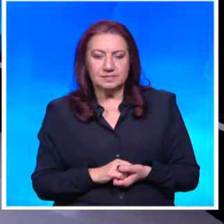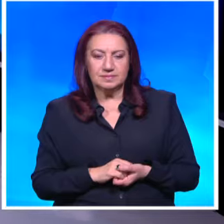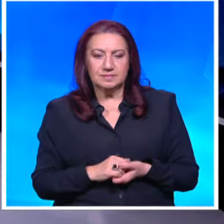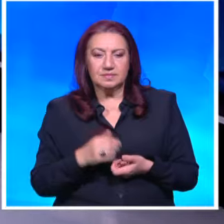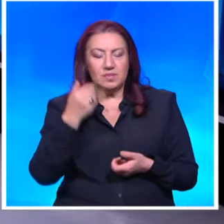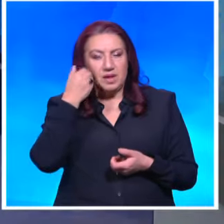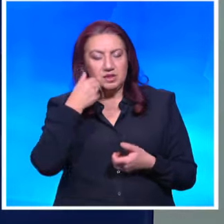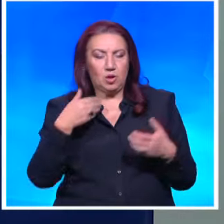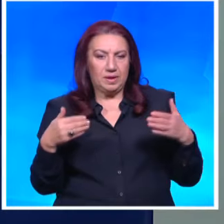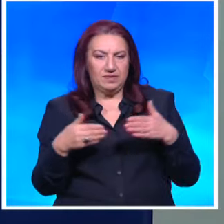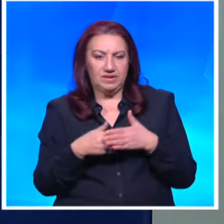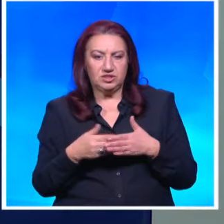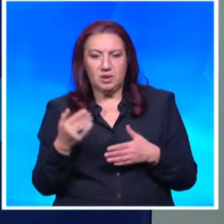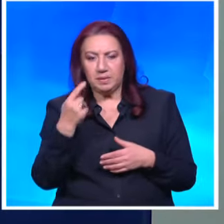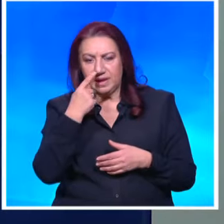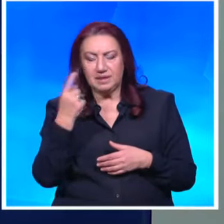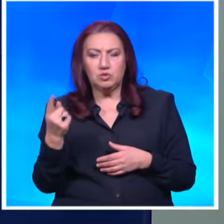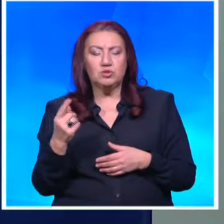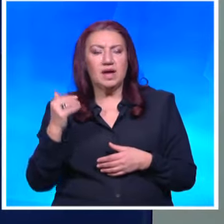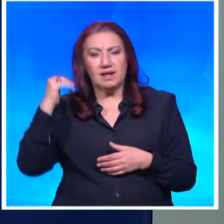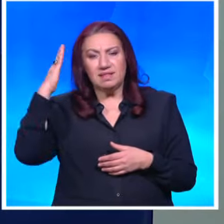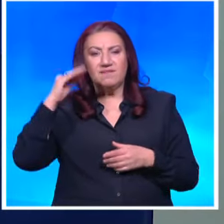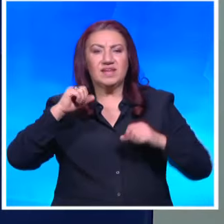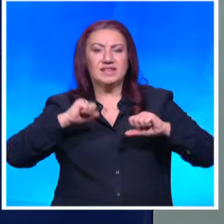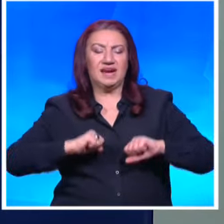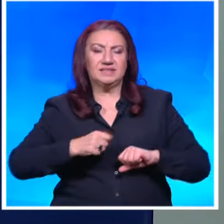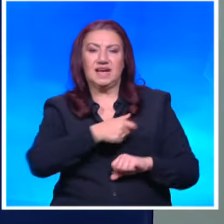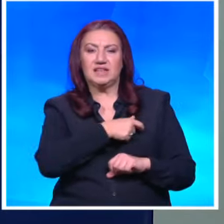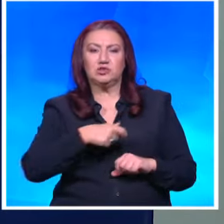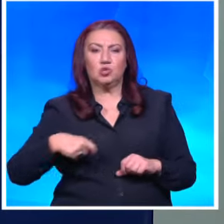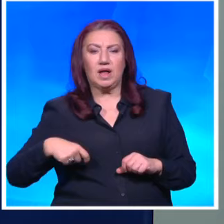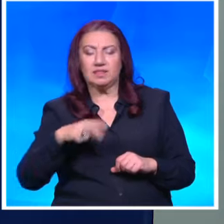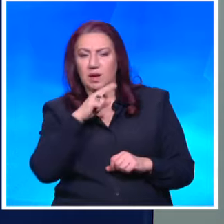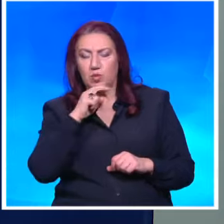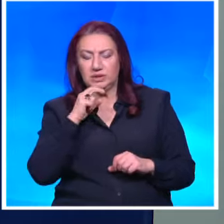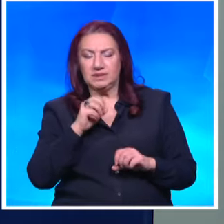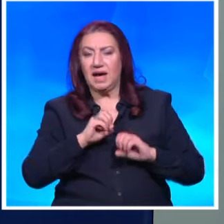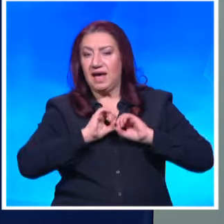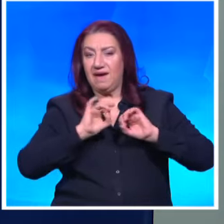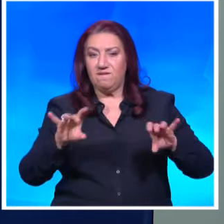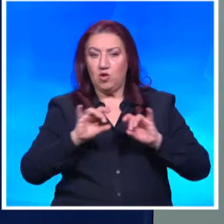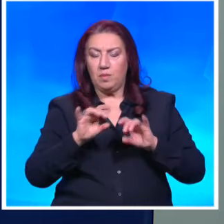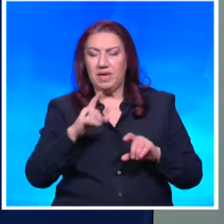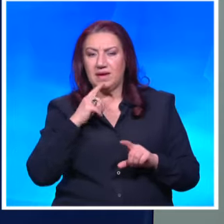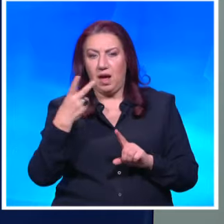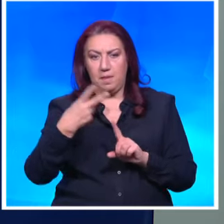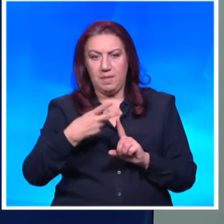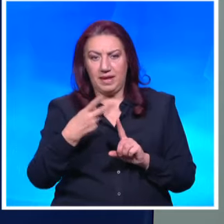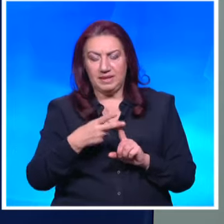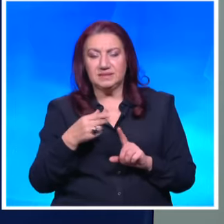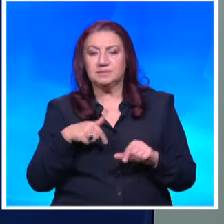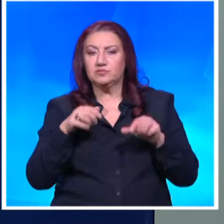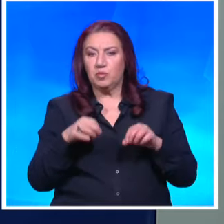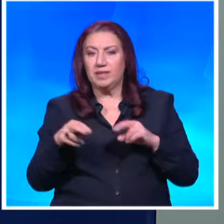Добър вечер. Преди минути от Главна дирекция Национална полиция осведомих медиите, че всъщност тече акция